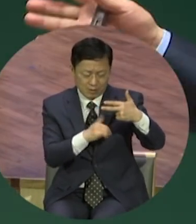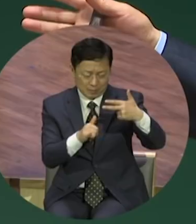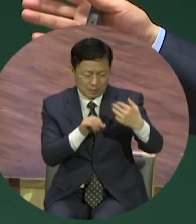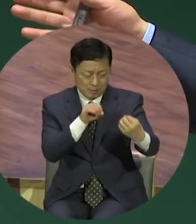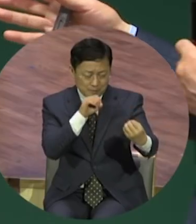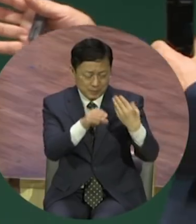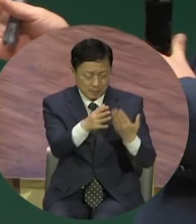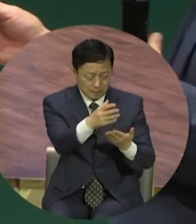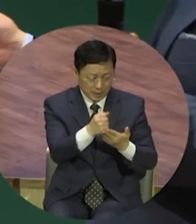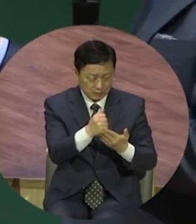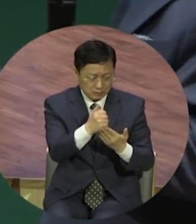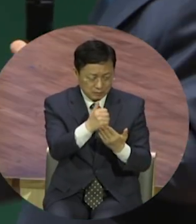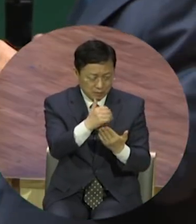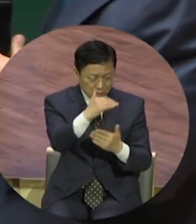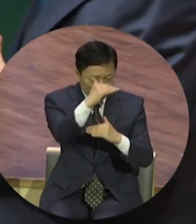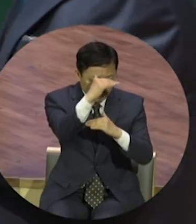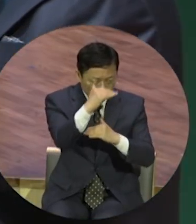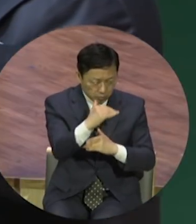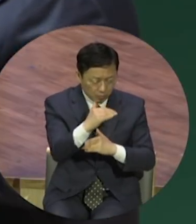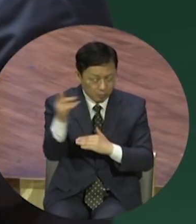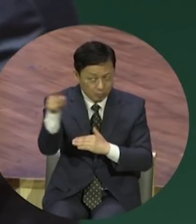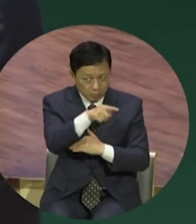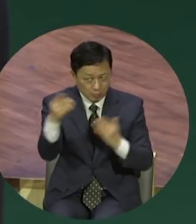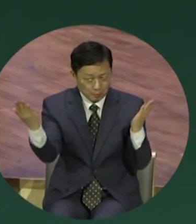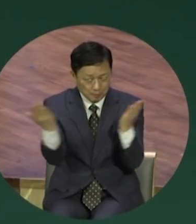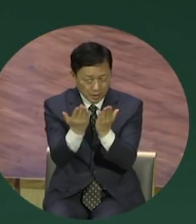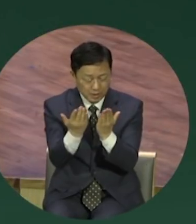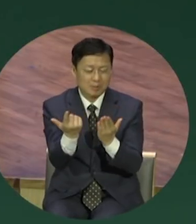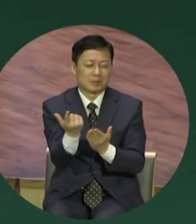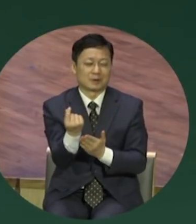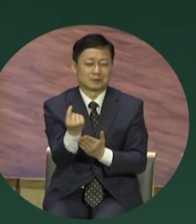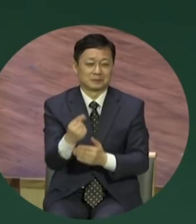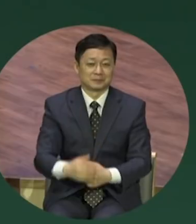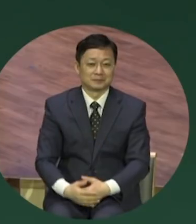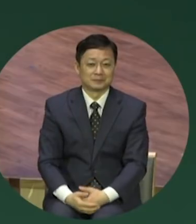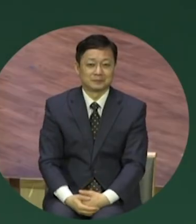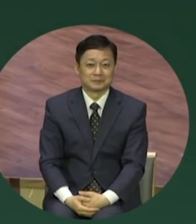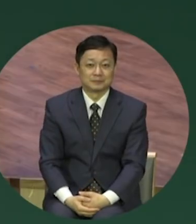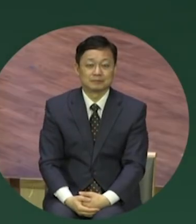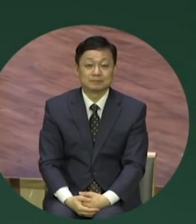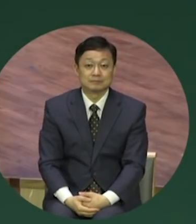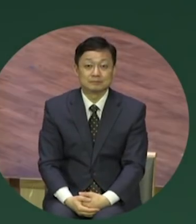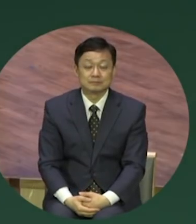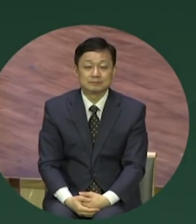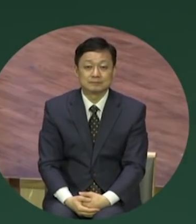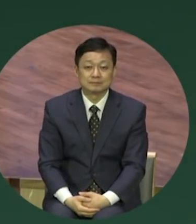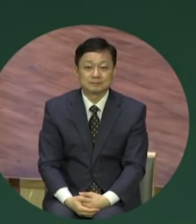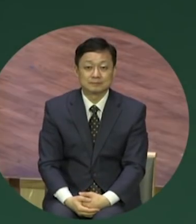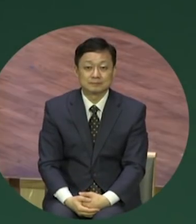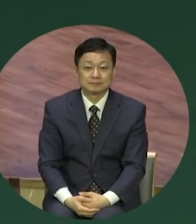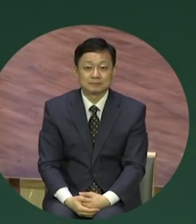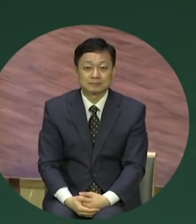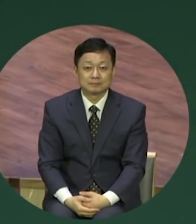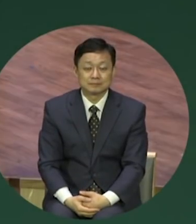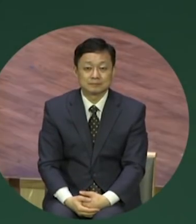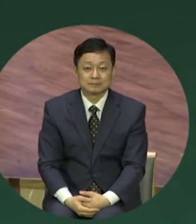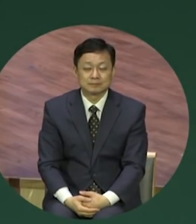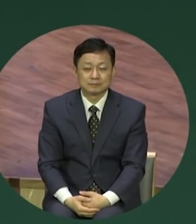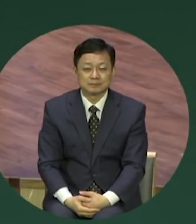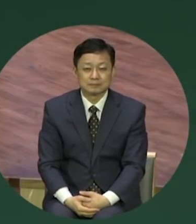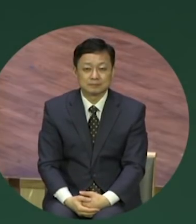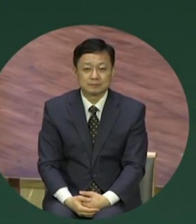전부 이거예요. The seven remnants in the Bible all enjoyed and received this blessing. 저는 렘드 일곱 명도